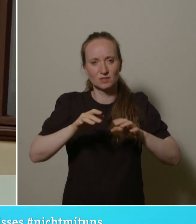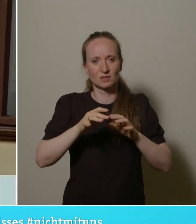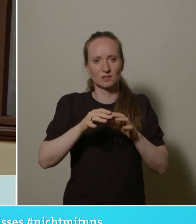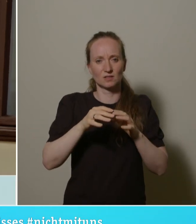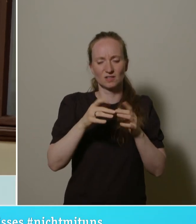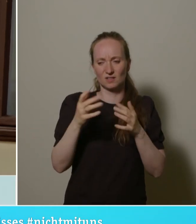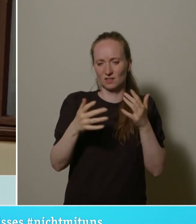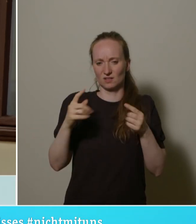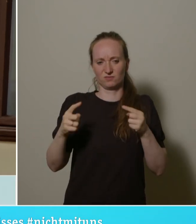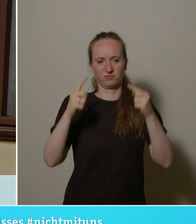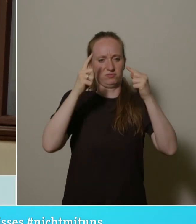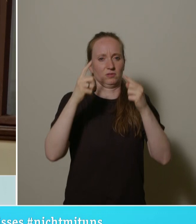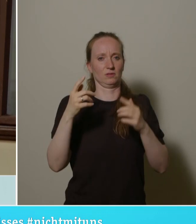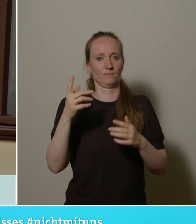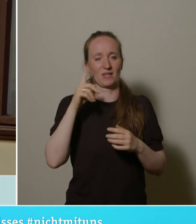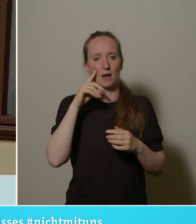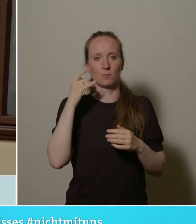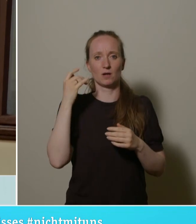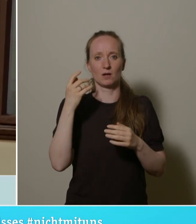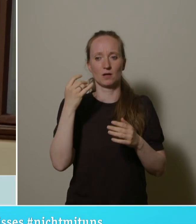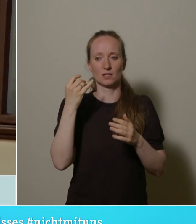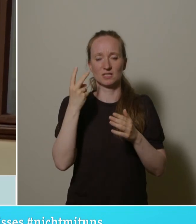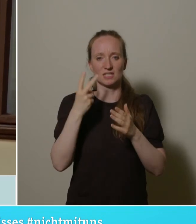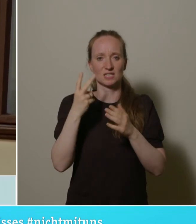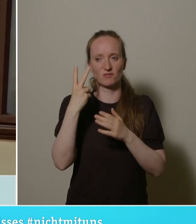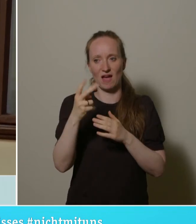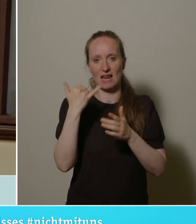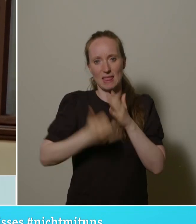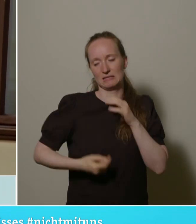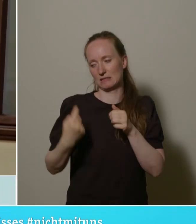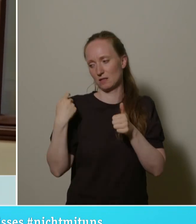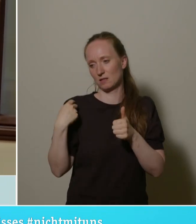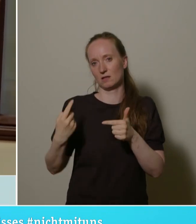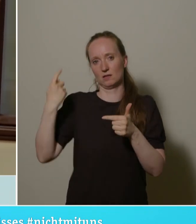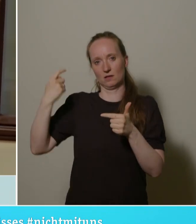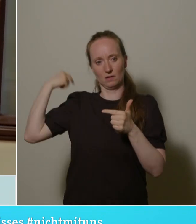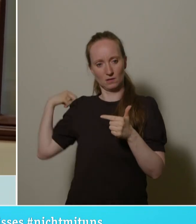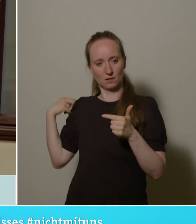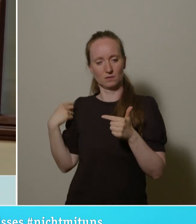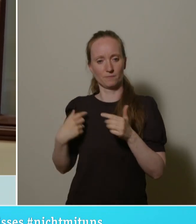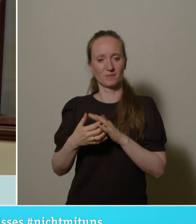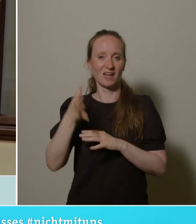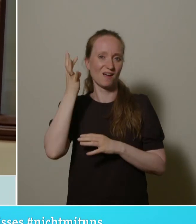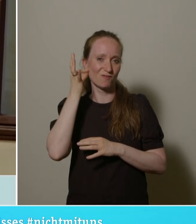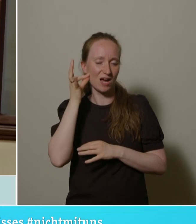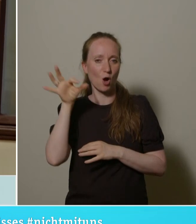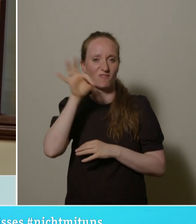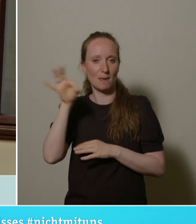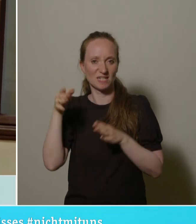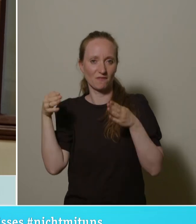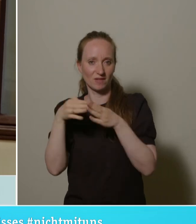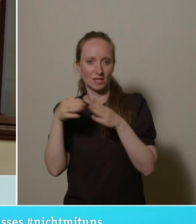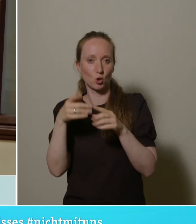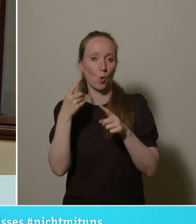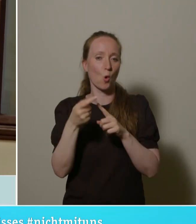Aber die letzten beiden tränenreichen Beiträge von meiner wirklich geschätzten Kollegin Frau Flemming-Winkler und auch von dir,